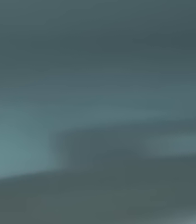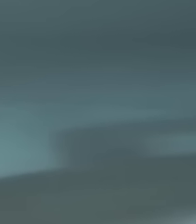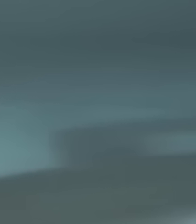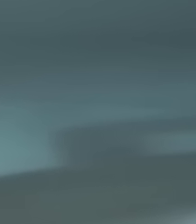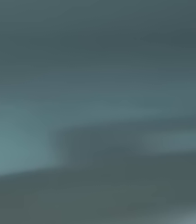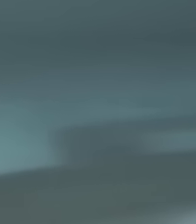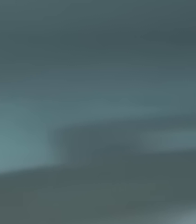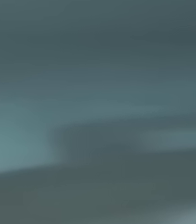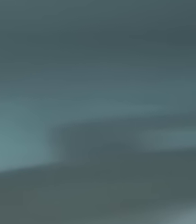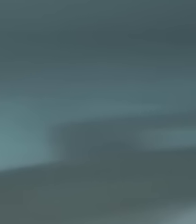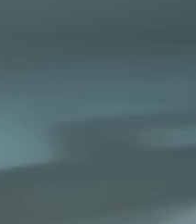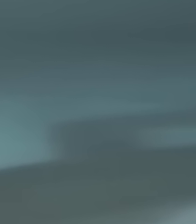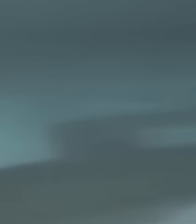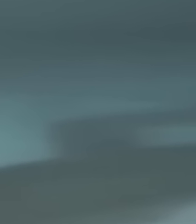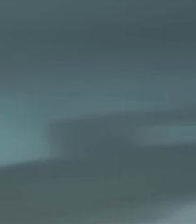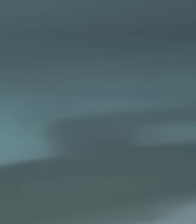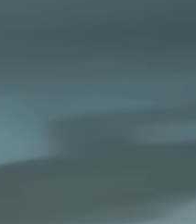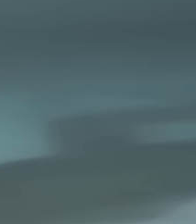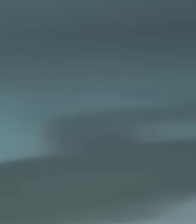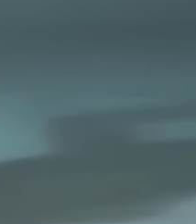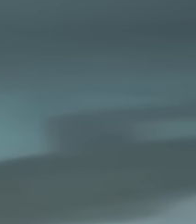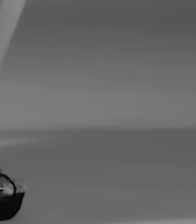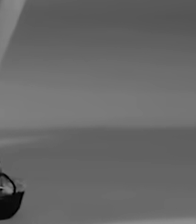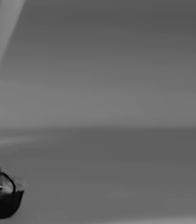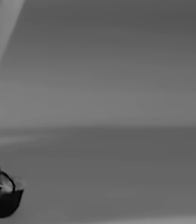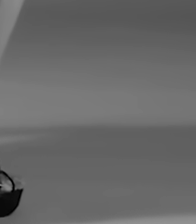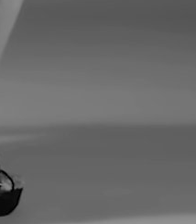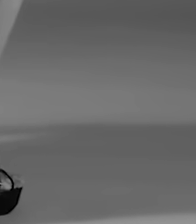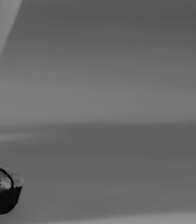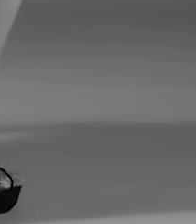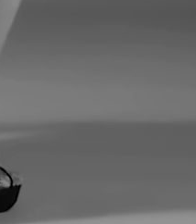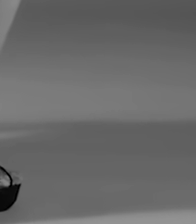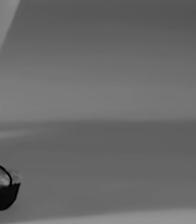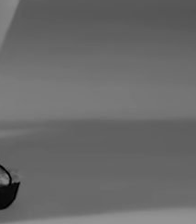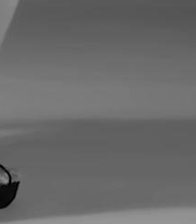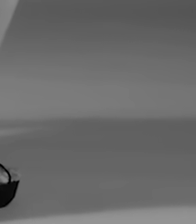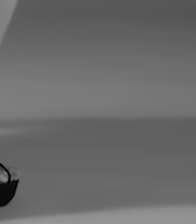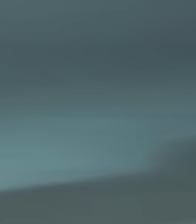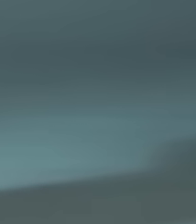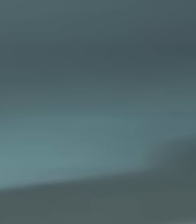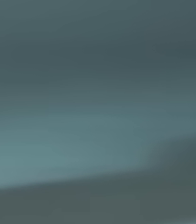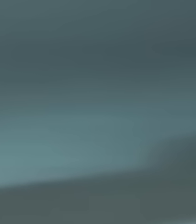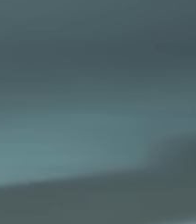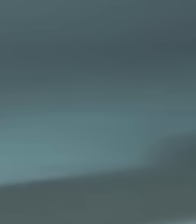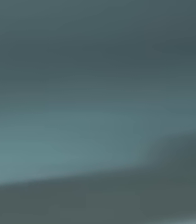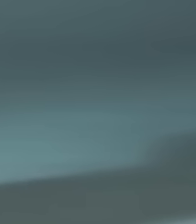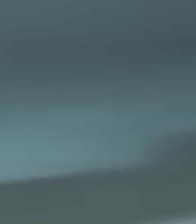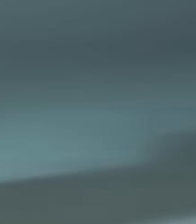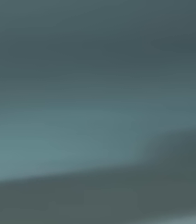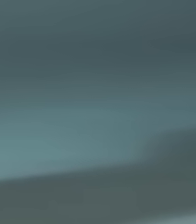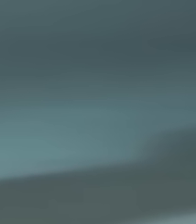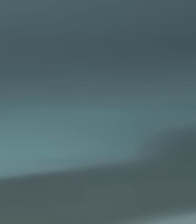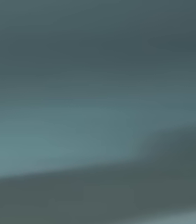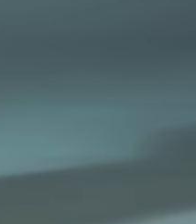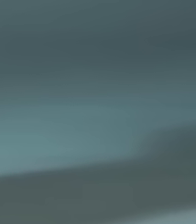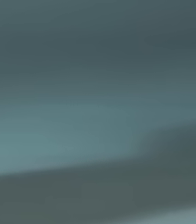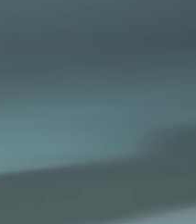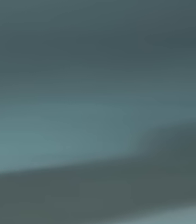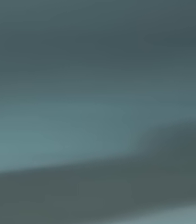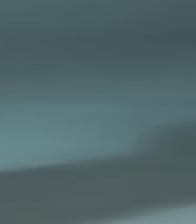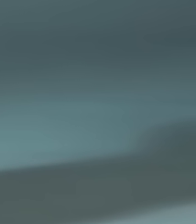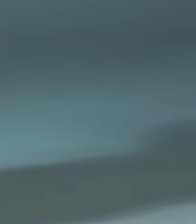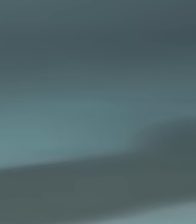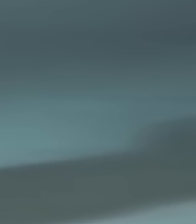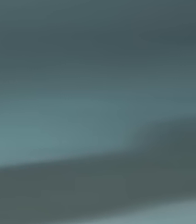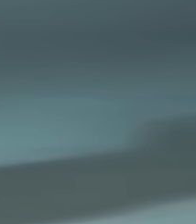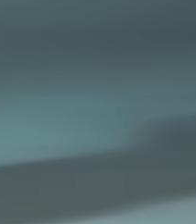hanggang sa well-applauded black evening gown na inspired ni Pinay indigenous tattoo artist Apo Wangod. Deserve na deserve ni Michelle